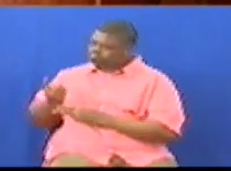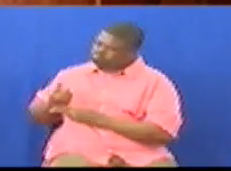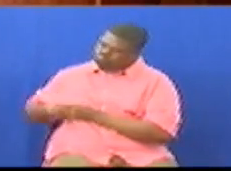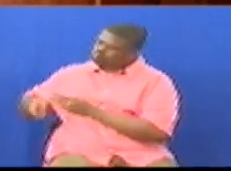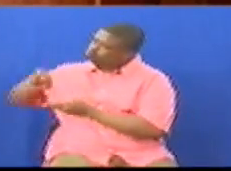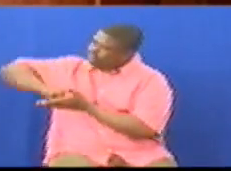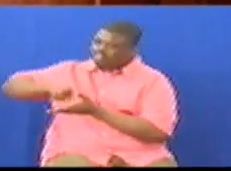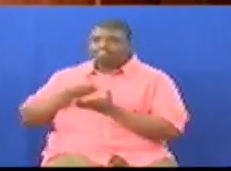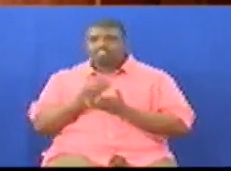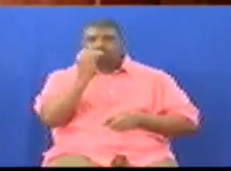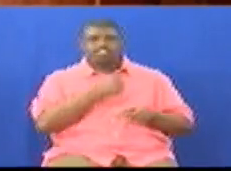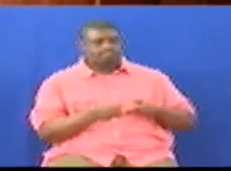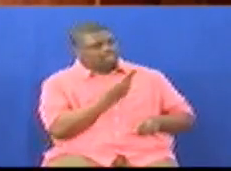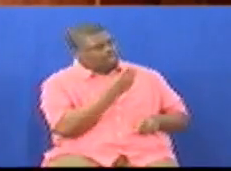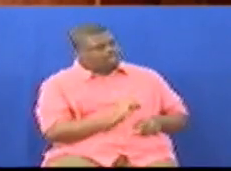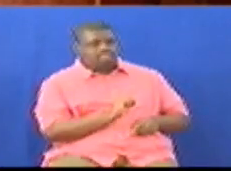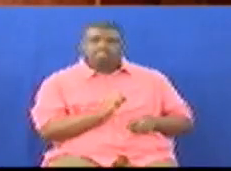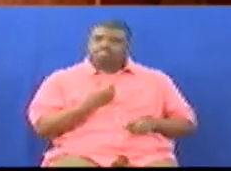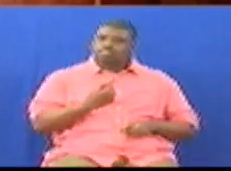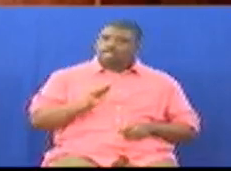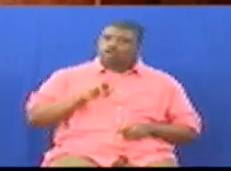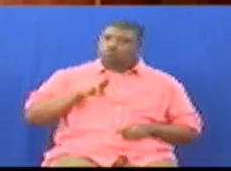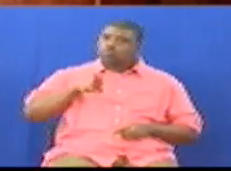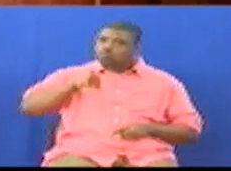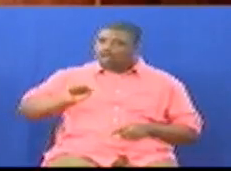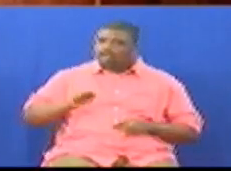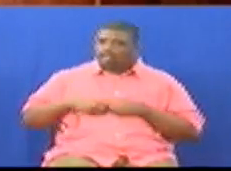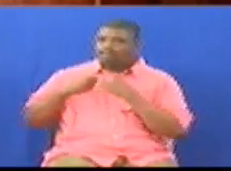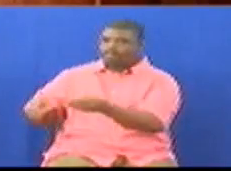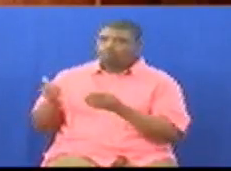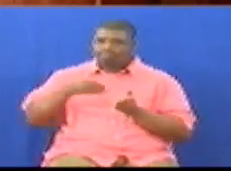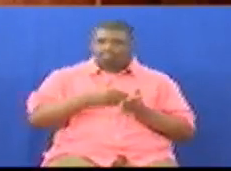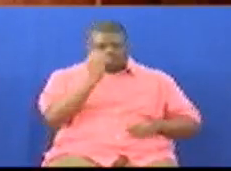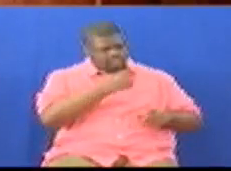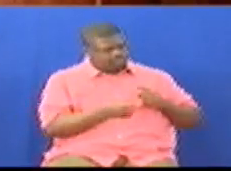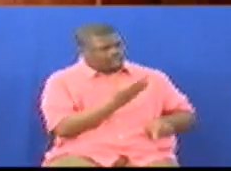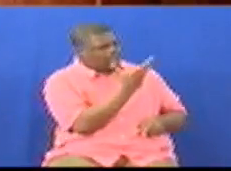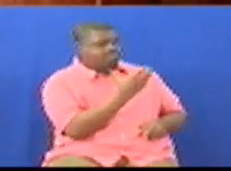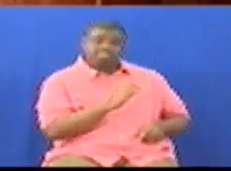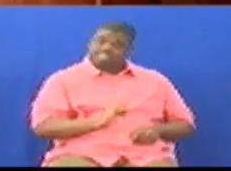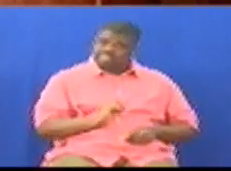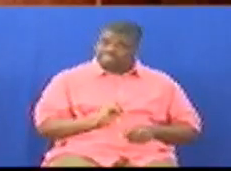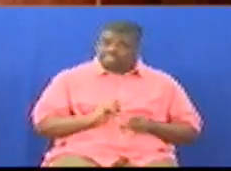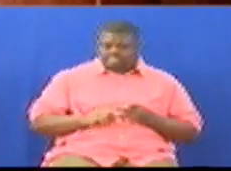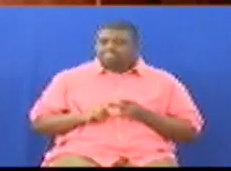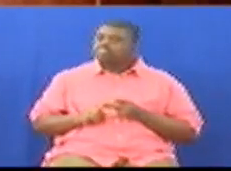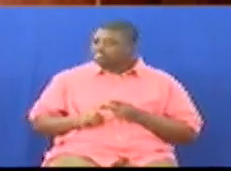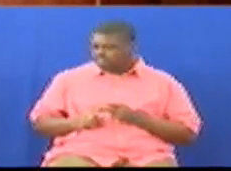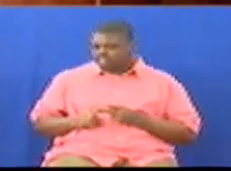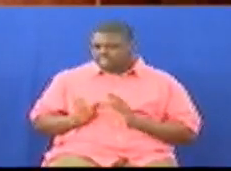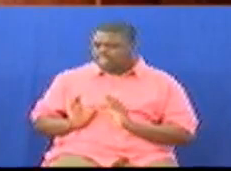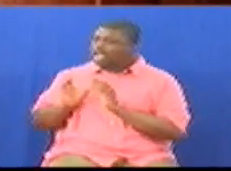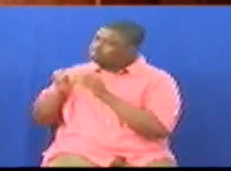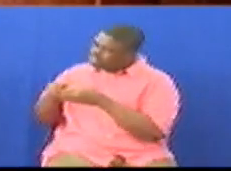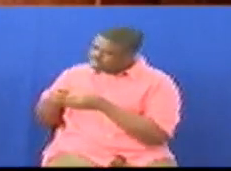wa 30% ambao Tarura inapewa kutoka mfuko barabara road fund hadi kufikia 50%. Kamati imebaini